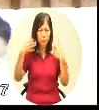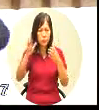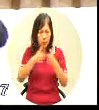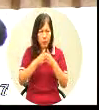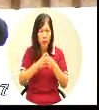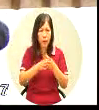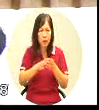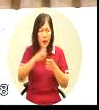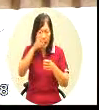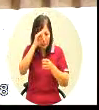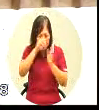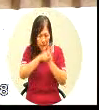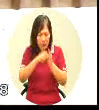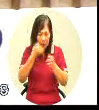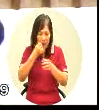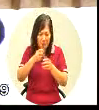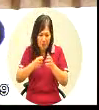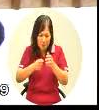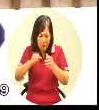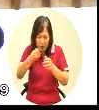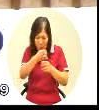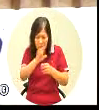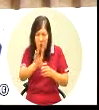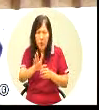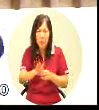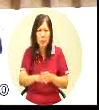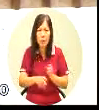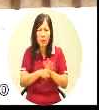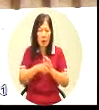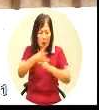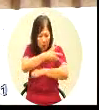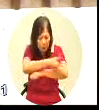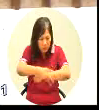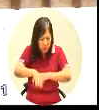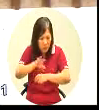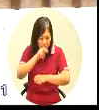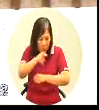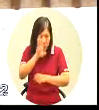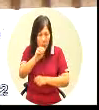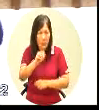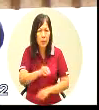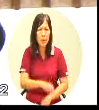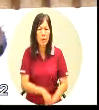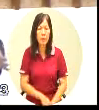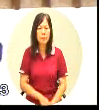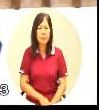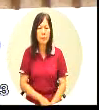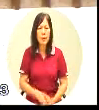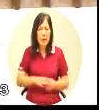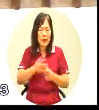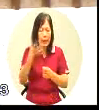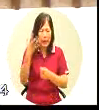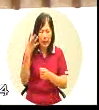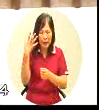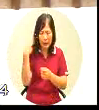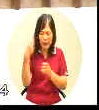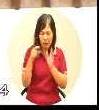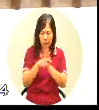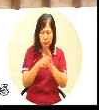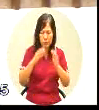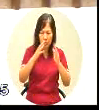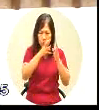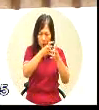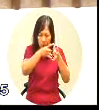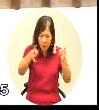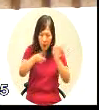巡查那些资深员，我们的水沟有没有去看，我们的老旧公园里面的排水沟有没有去